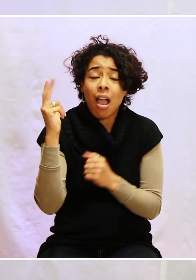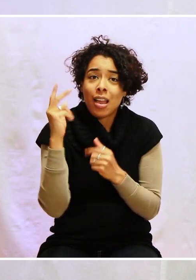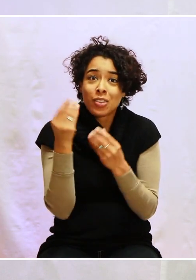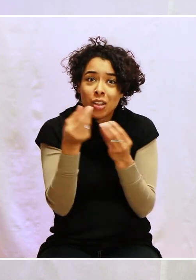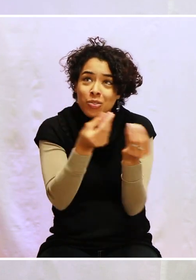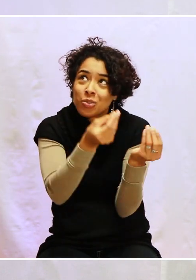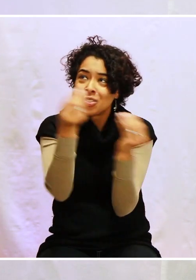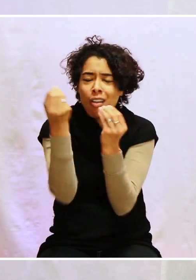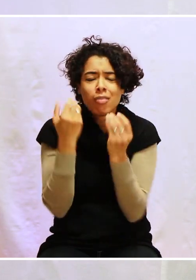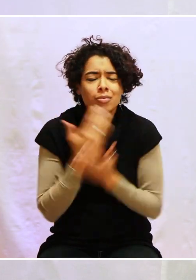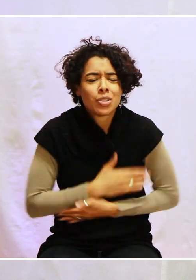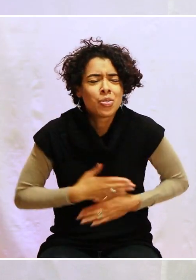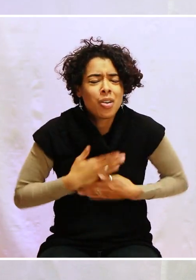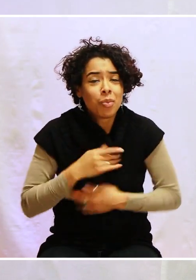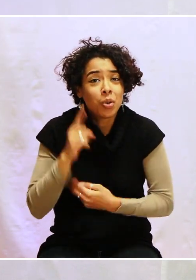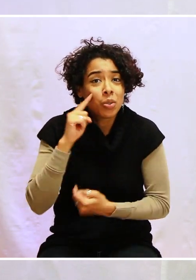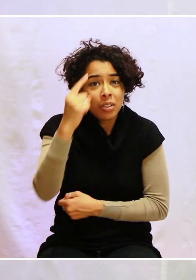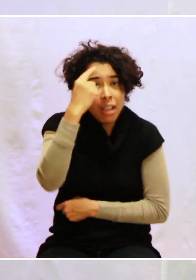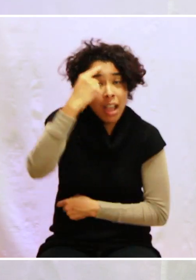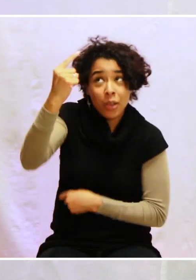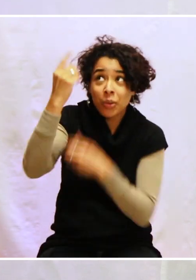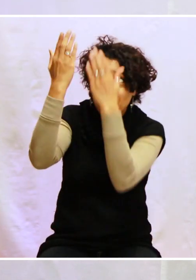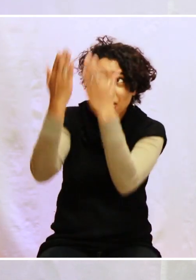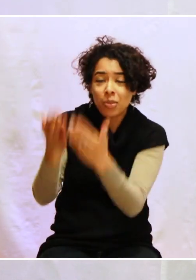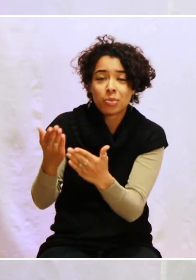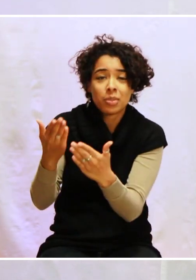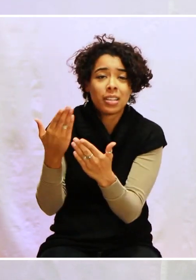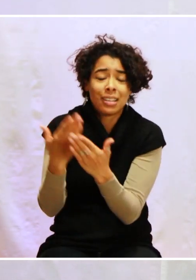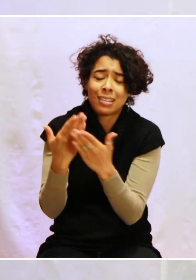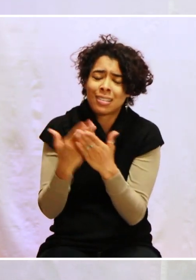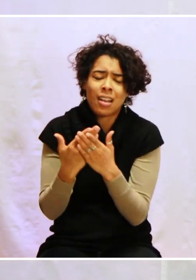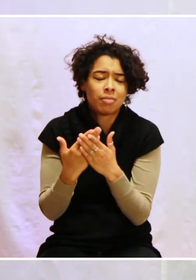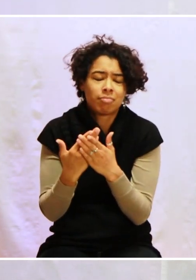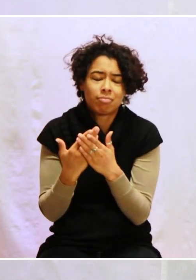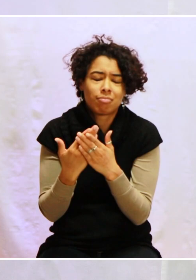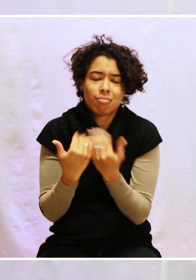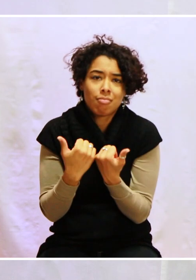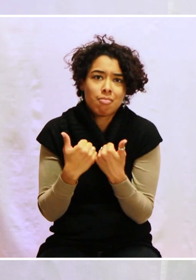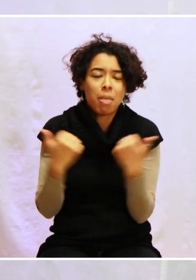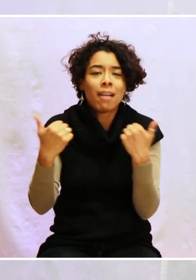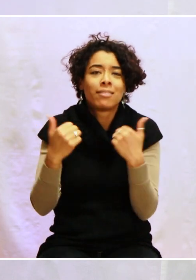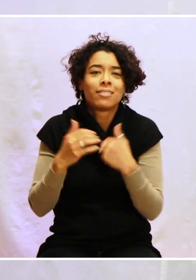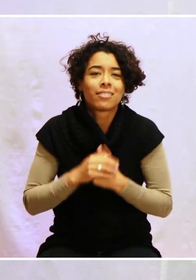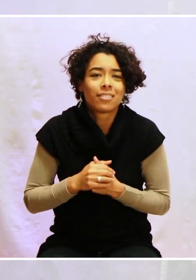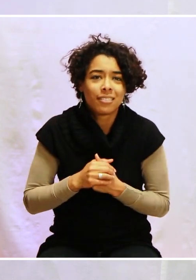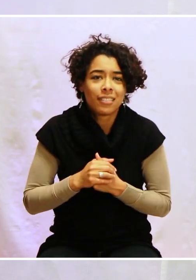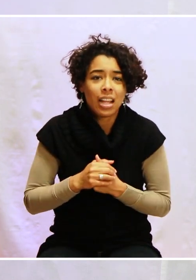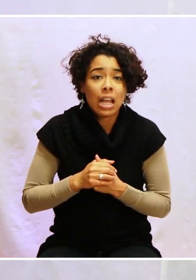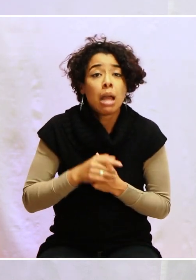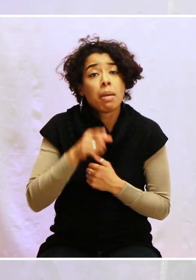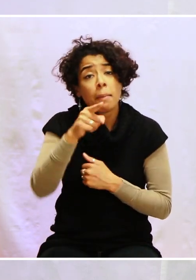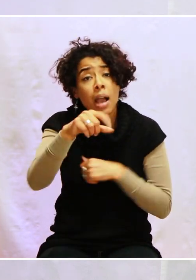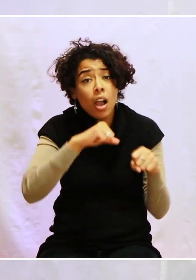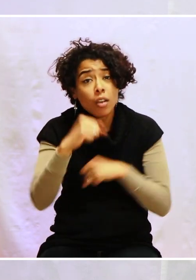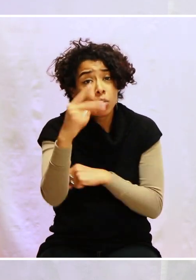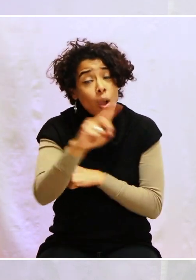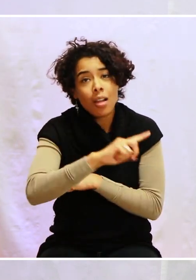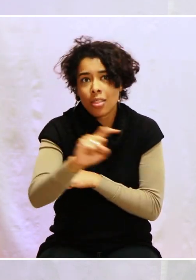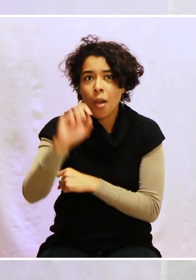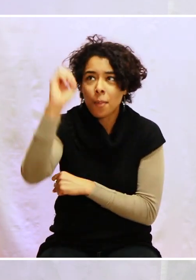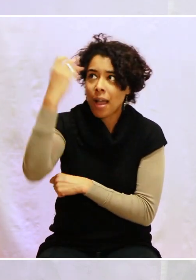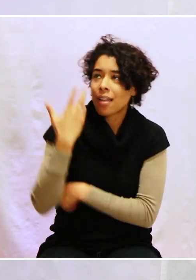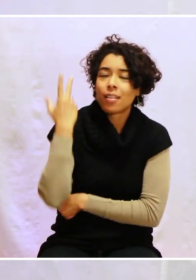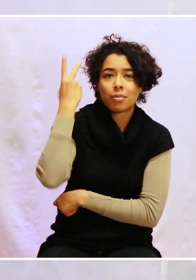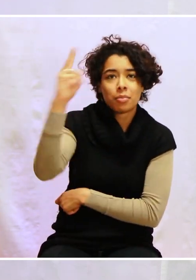dans son cœur, parce que tu as cru en Jésus-Christ. C'est ce qui fait toute la différence. Non par nos œuvres, mais par sa grâce seule. Que Dieu